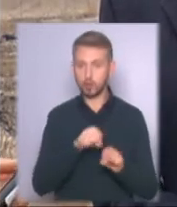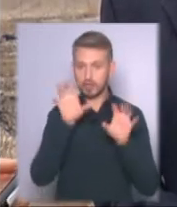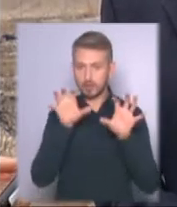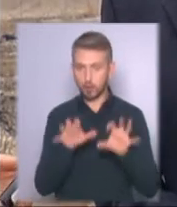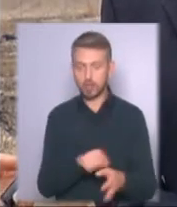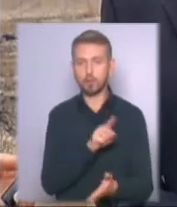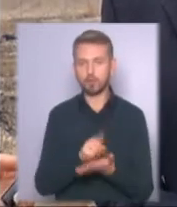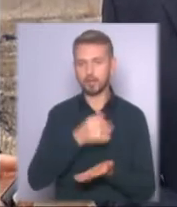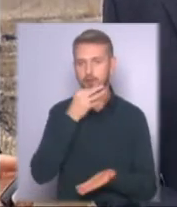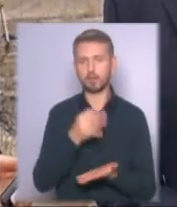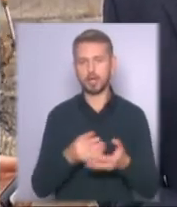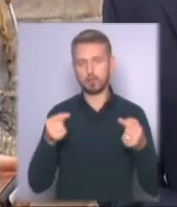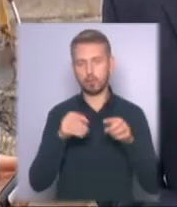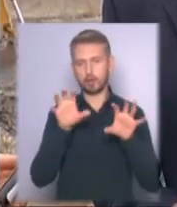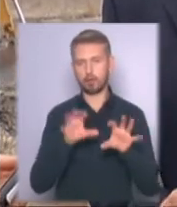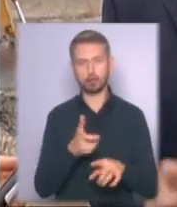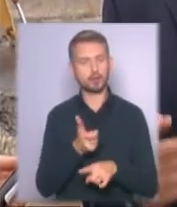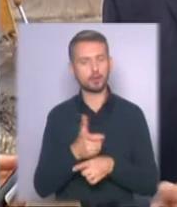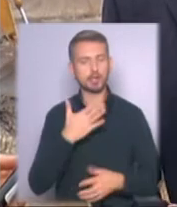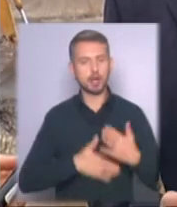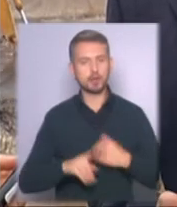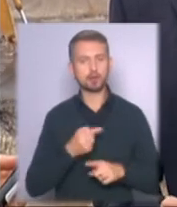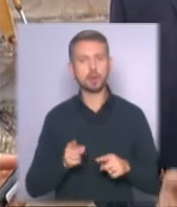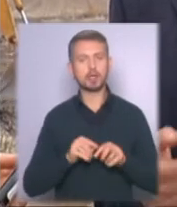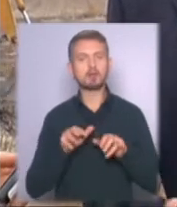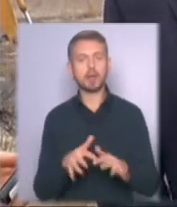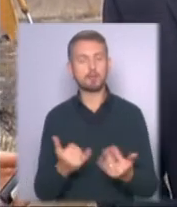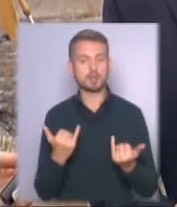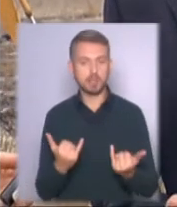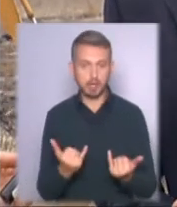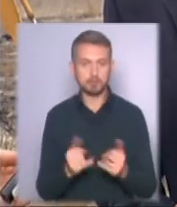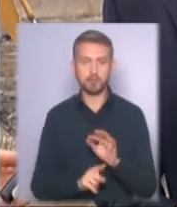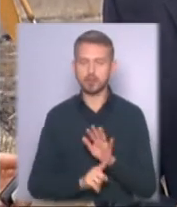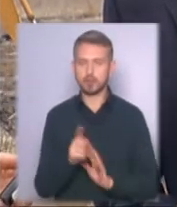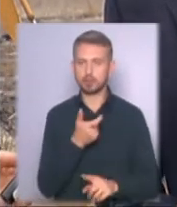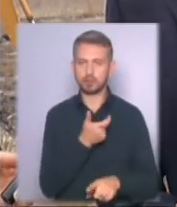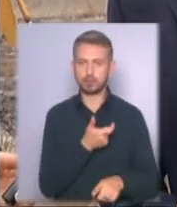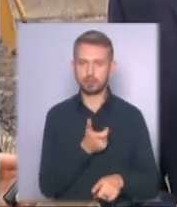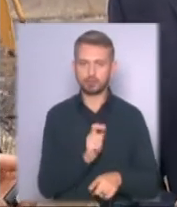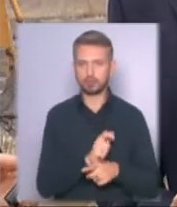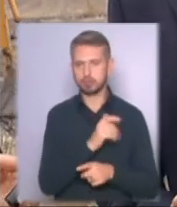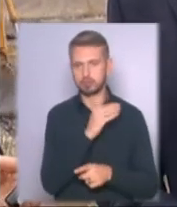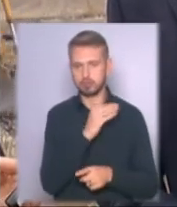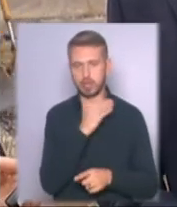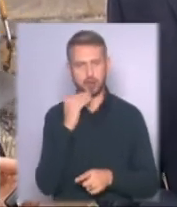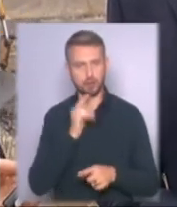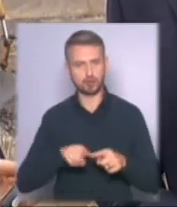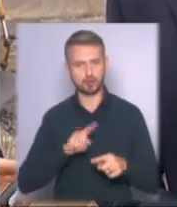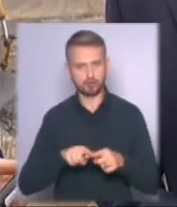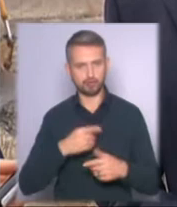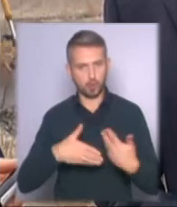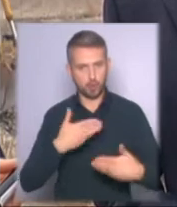повинні відповідати по закону. Дуже радий, що ці справи зараз почали дуже набагато швидше рухатись.